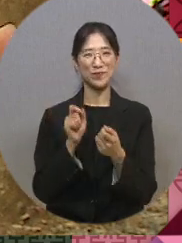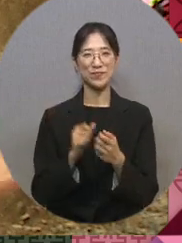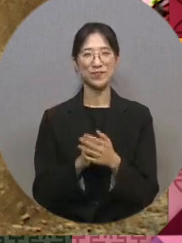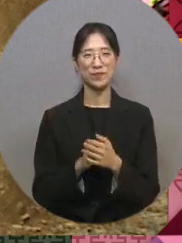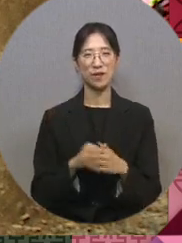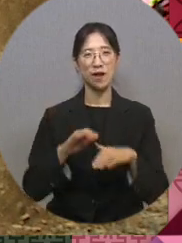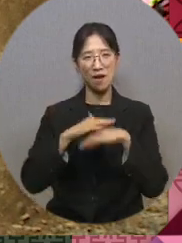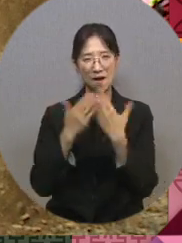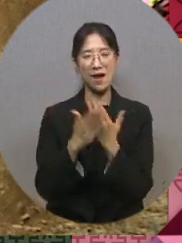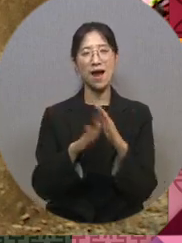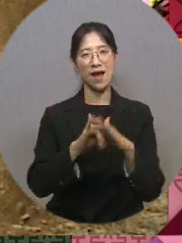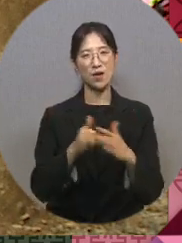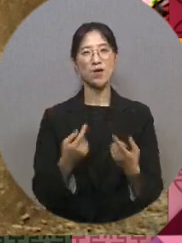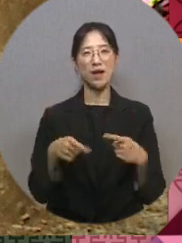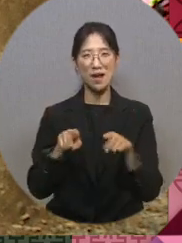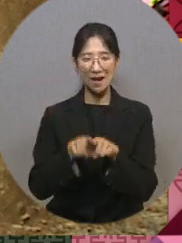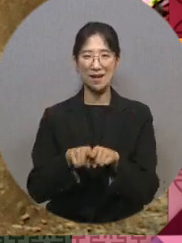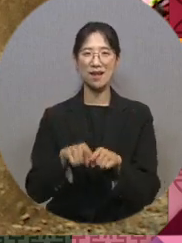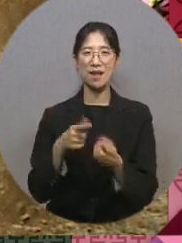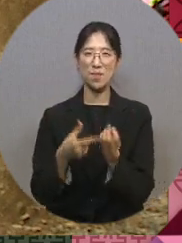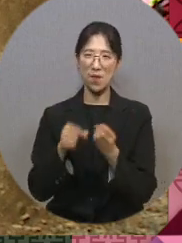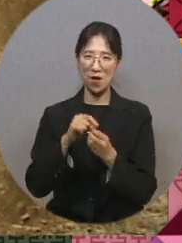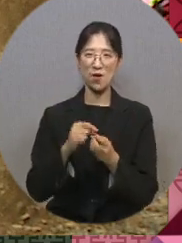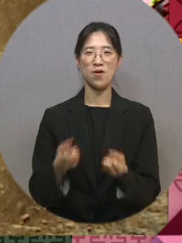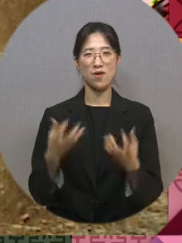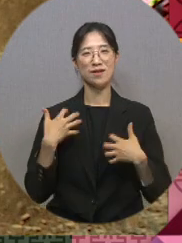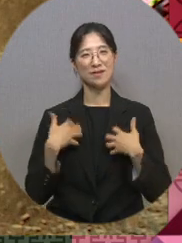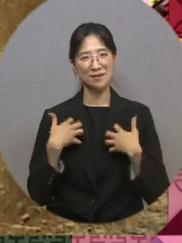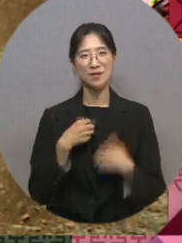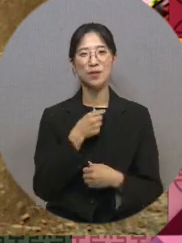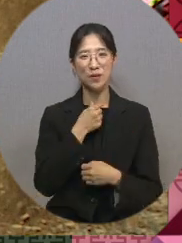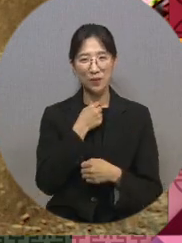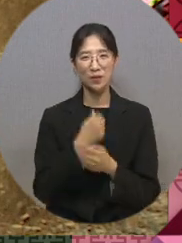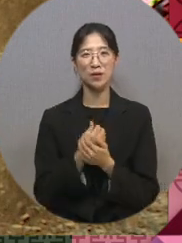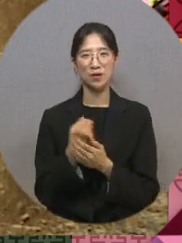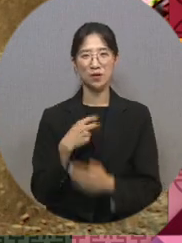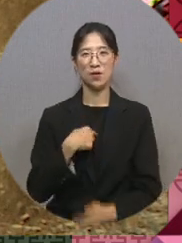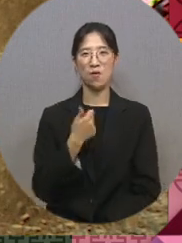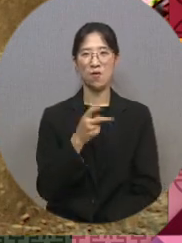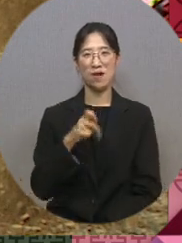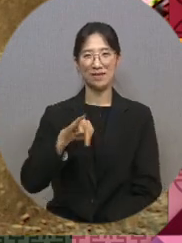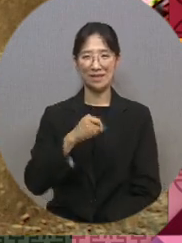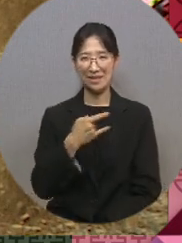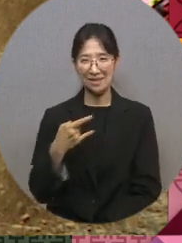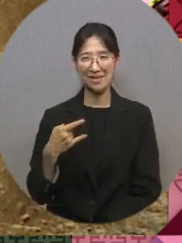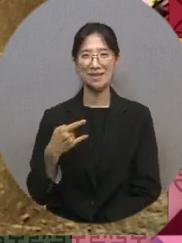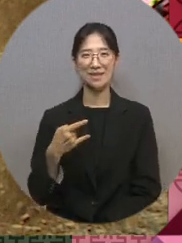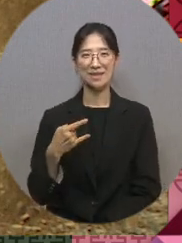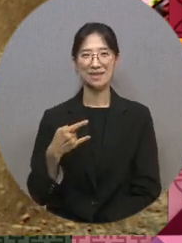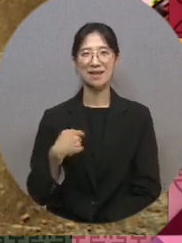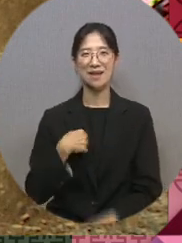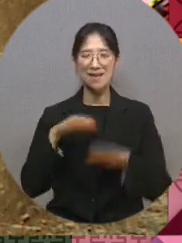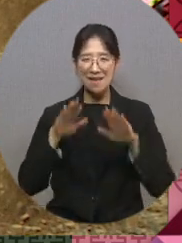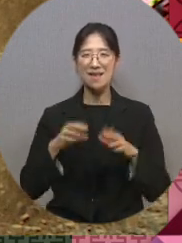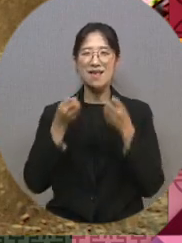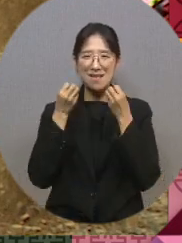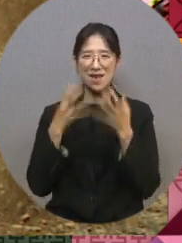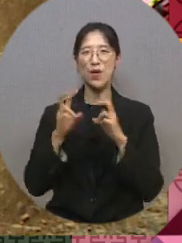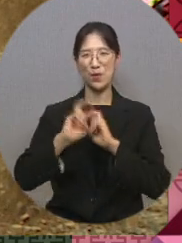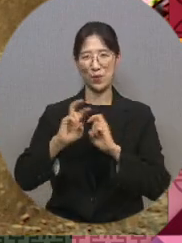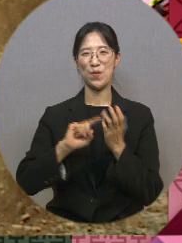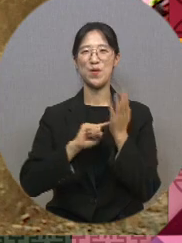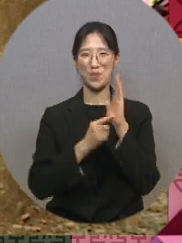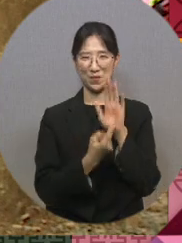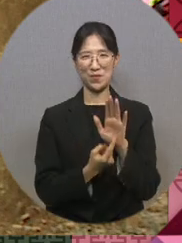온 가족과 함께 추석 명절 잘 보내시고요. 그리고 황진희 이번에 신곡이